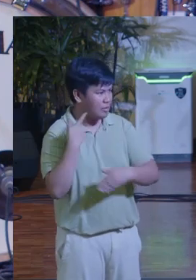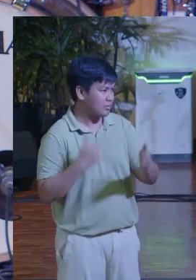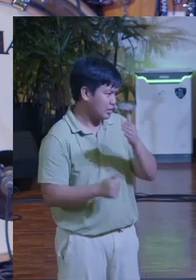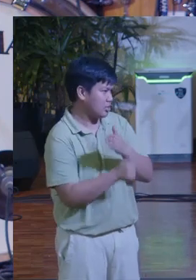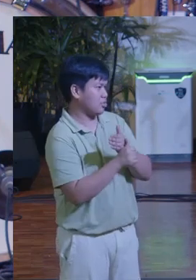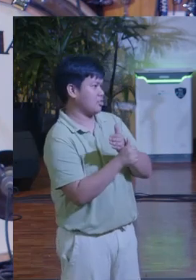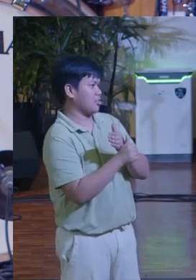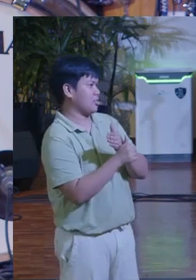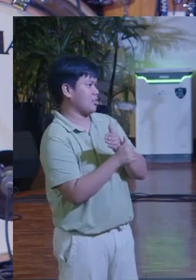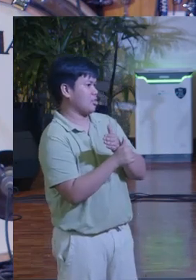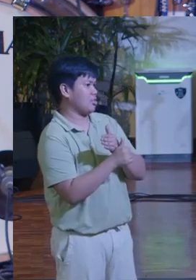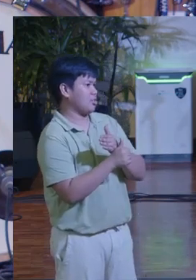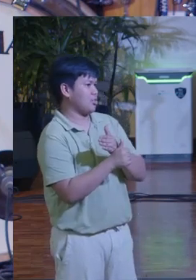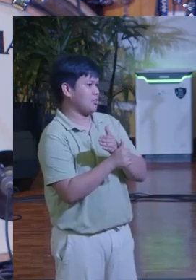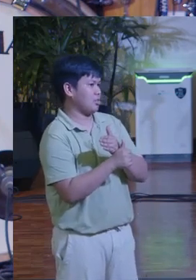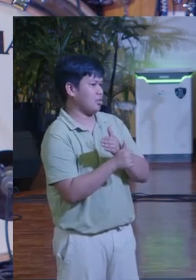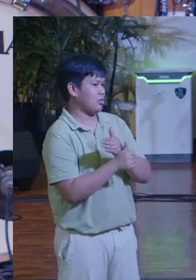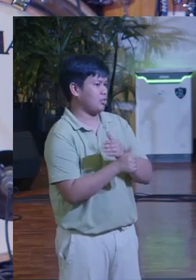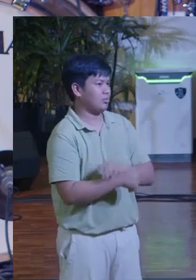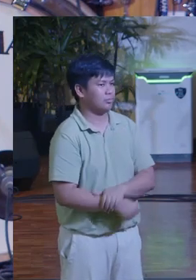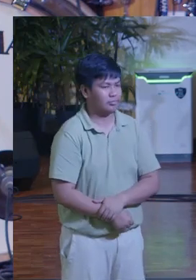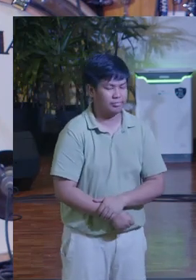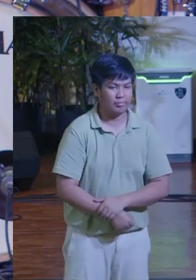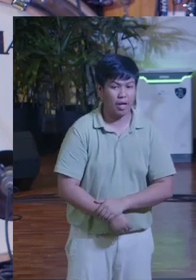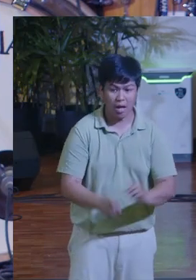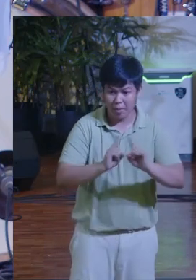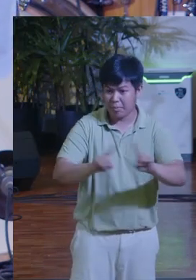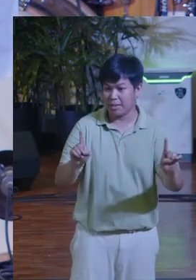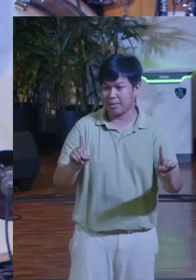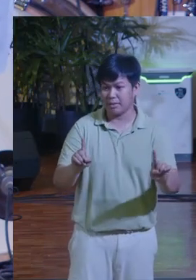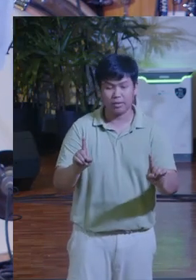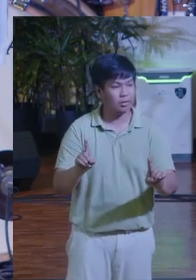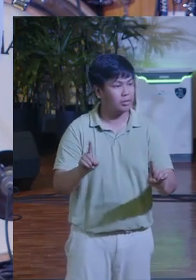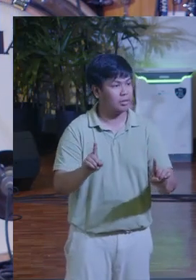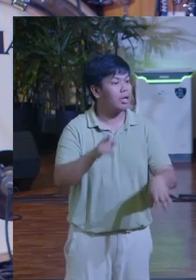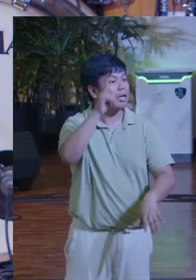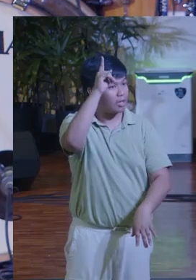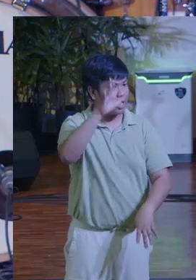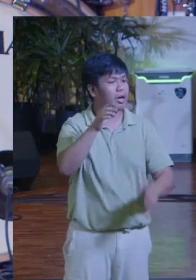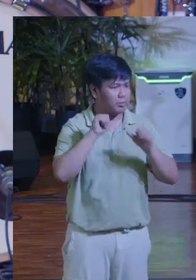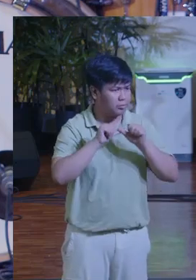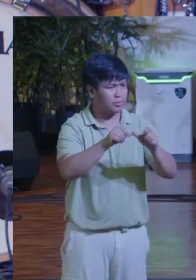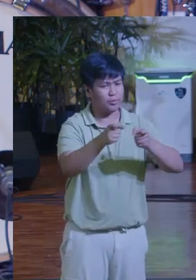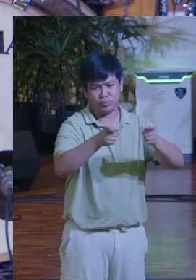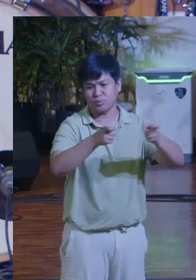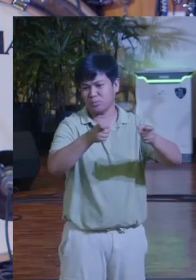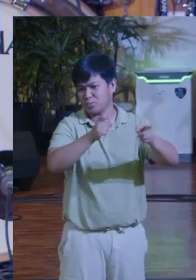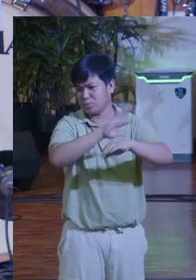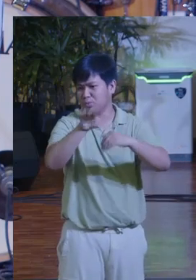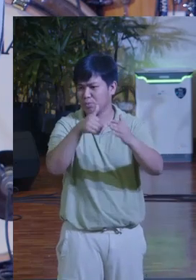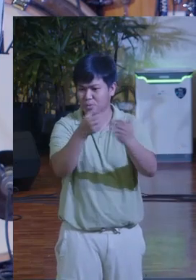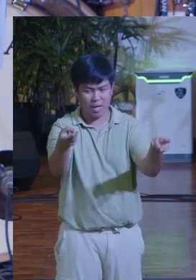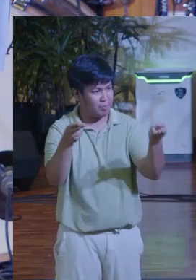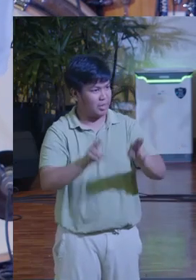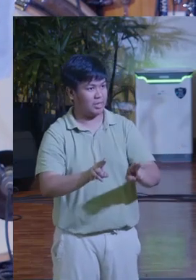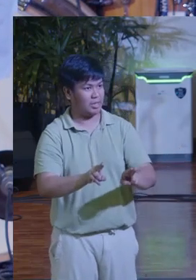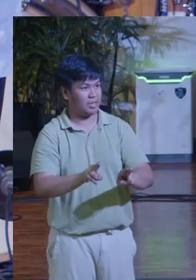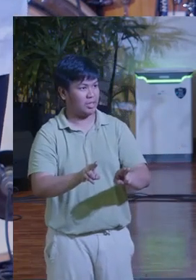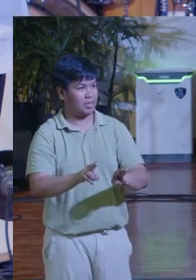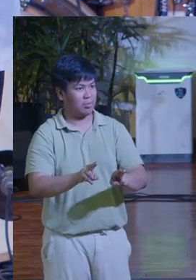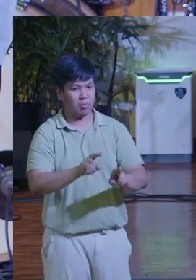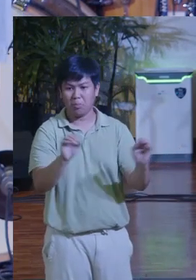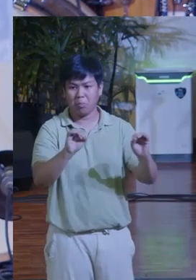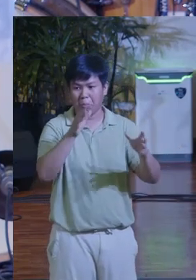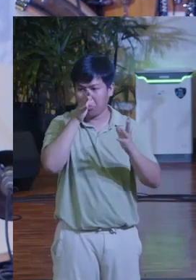pinagbantaan ng kamatayan. Ngunit, kontrolado ng ating Diyos ang lahat ng